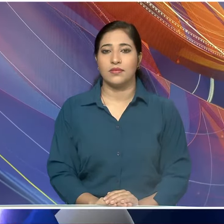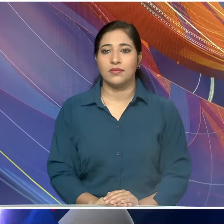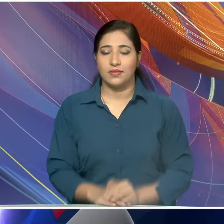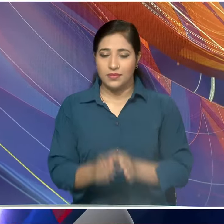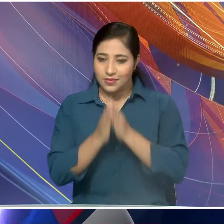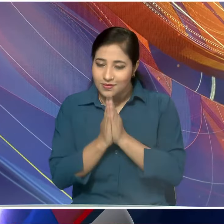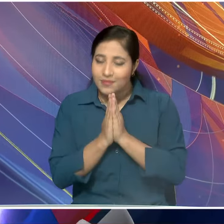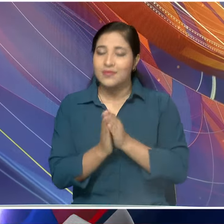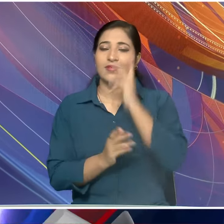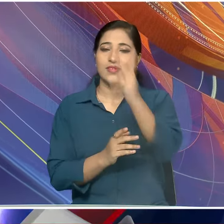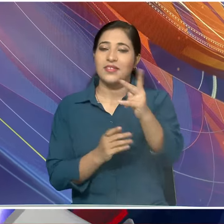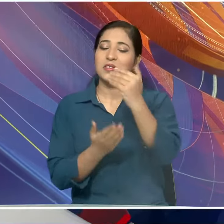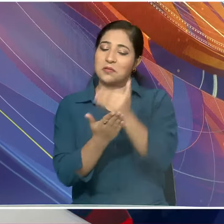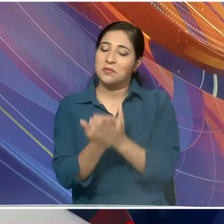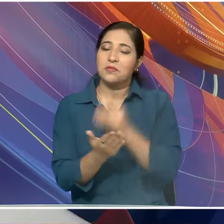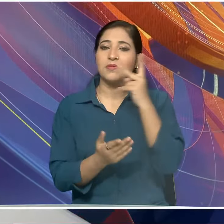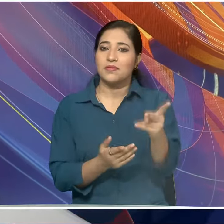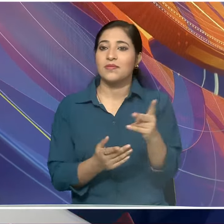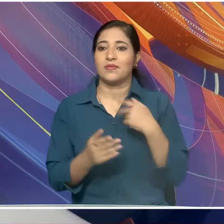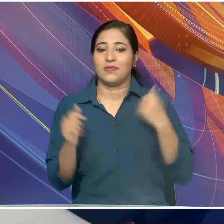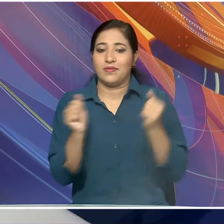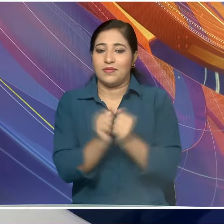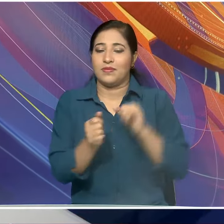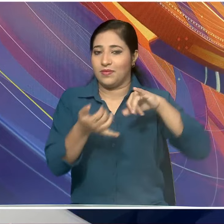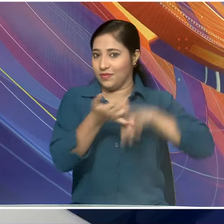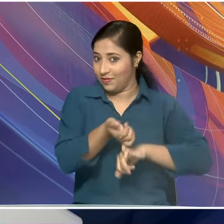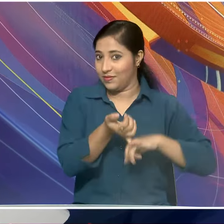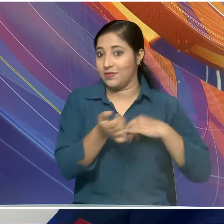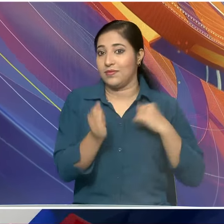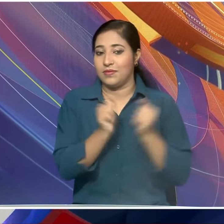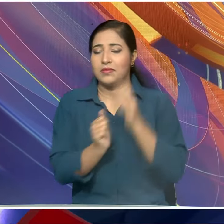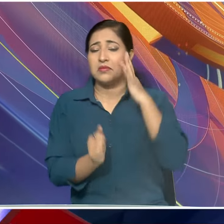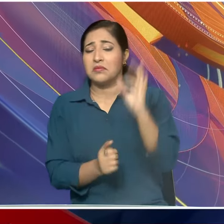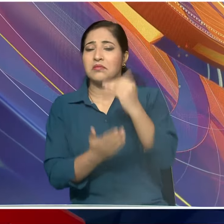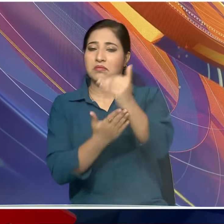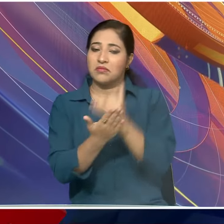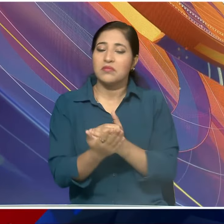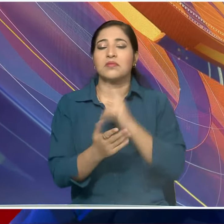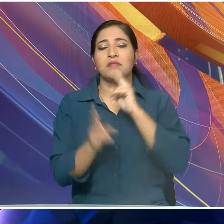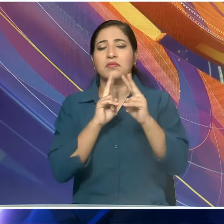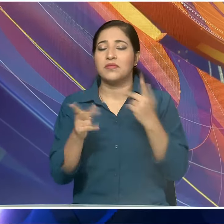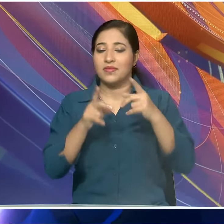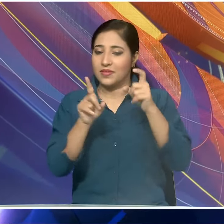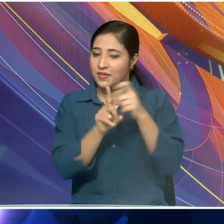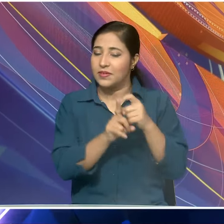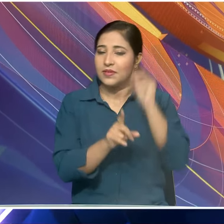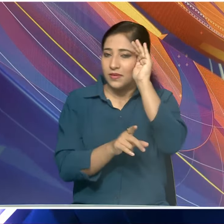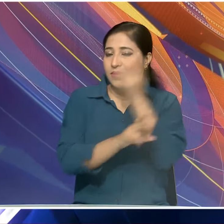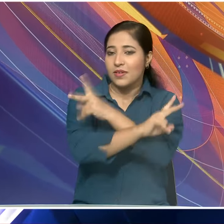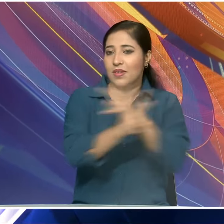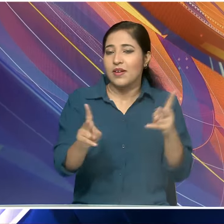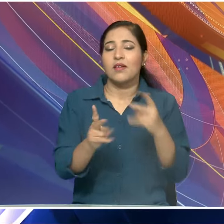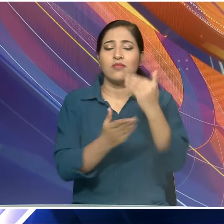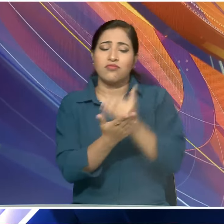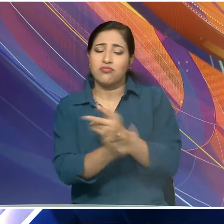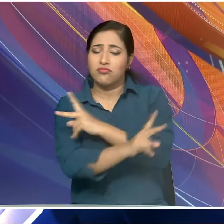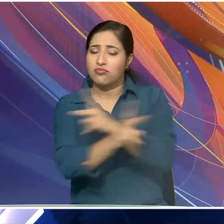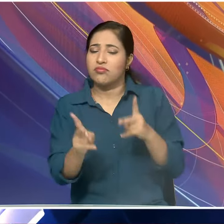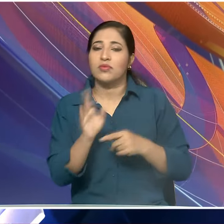नमस्कार, आप देख रहे हैं डीडी प्रीमियर्स और आपके साथ मैं हूं शहला निगार। अपने इस खास प्रोग्राम में हम बात करते हैं दूरदर्शन के विभिन्न नेटवर्क्स पर प्रसारित होने